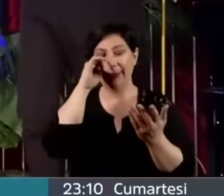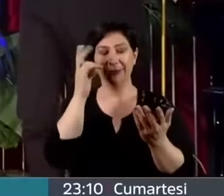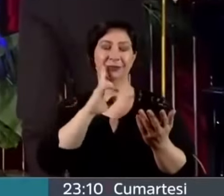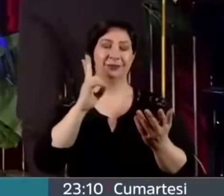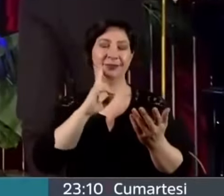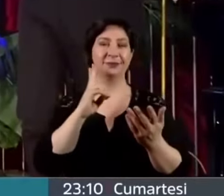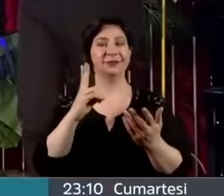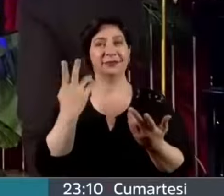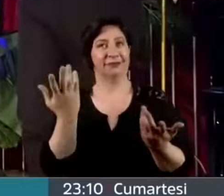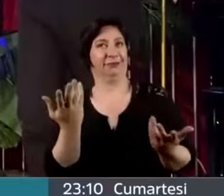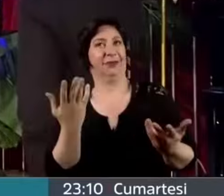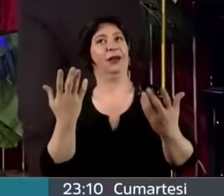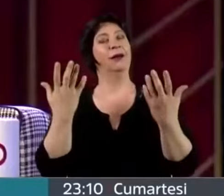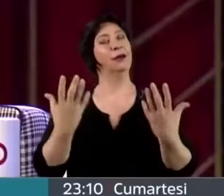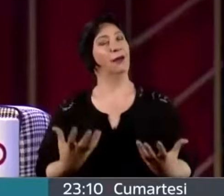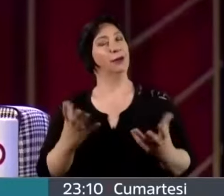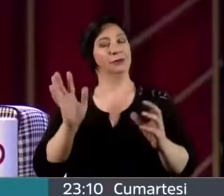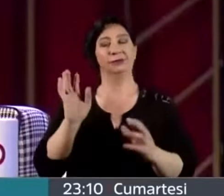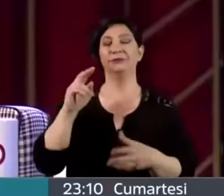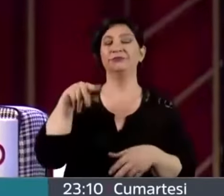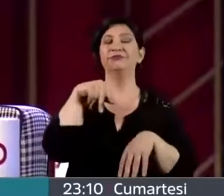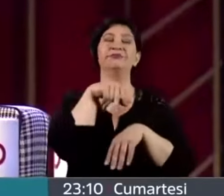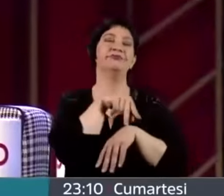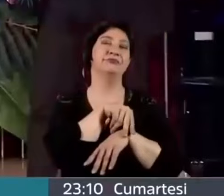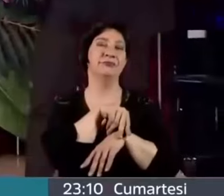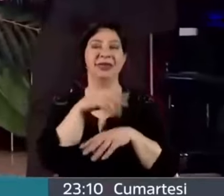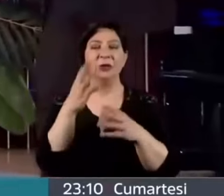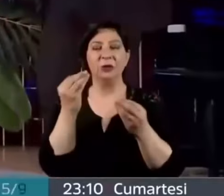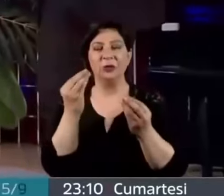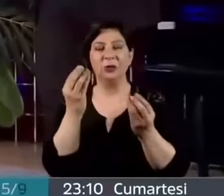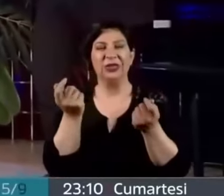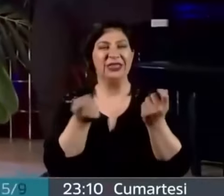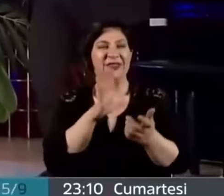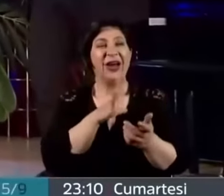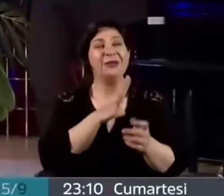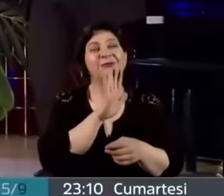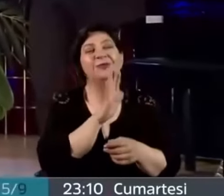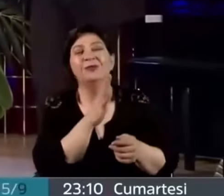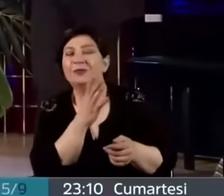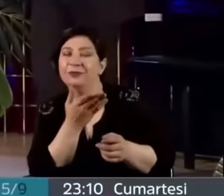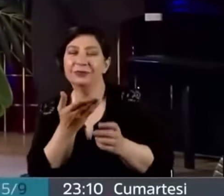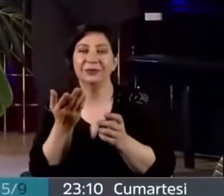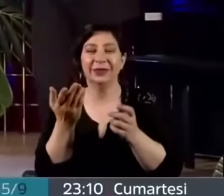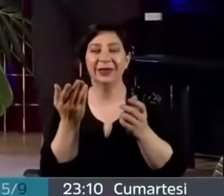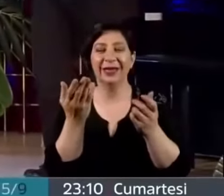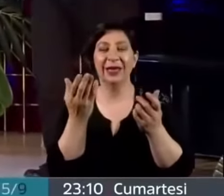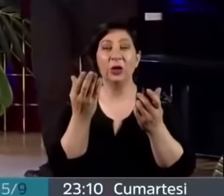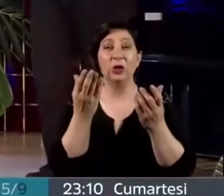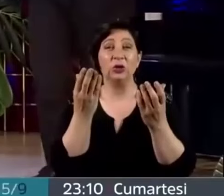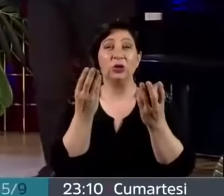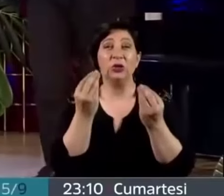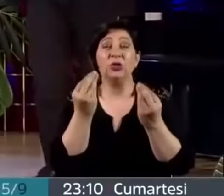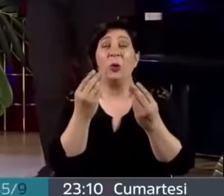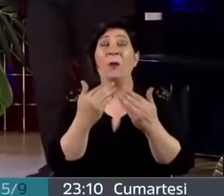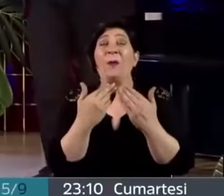hayatından insanlar oluyor değil mi? Evet. Cemiyet hayatından insanlar mesela onlar çok işleri varmış gibi yani